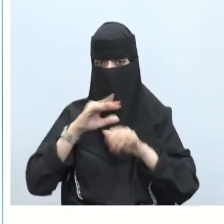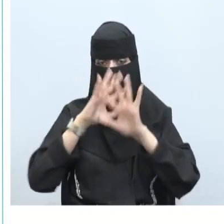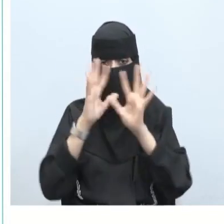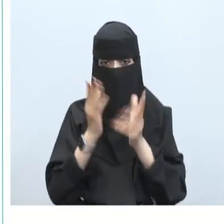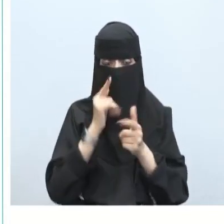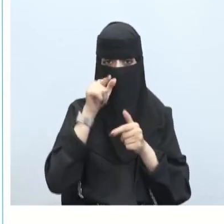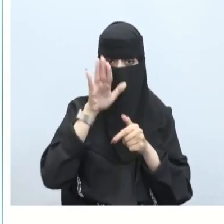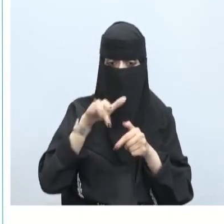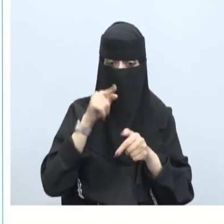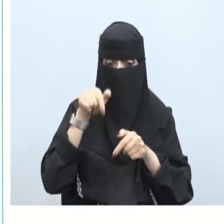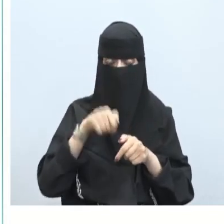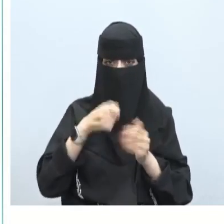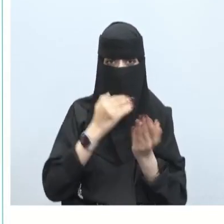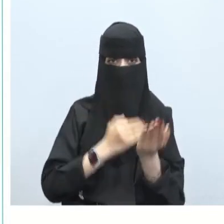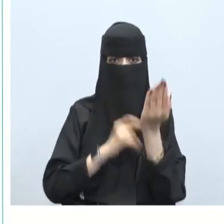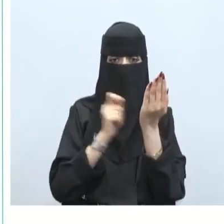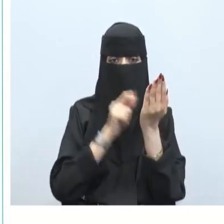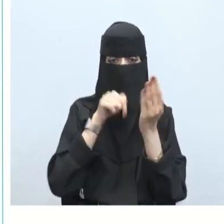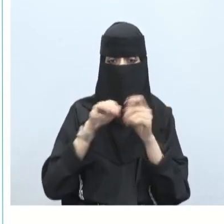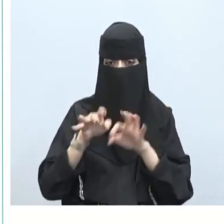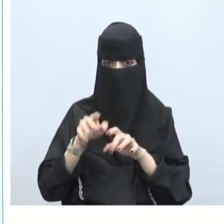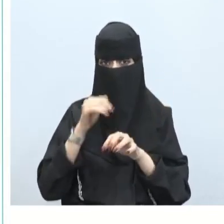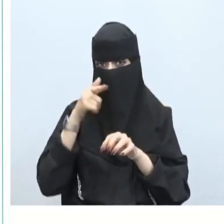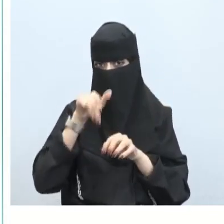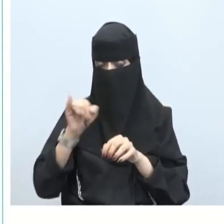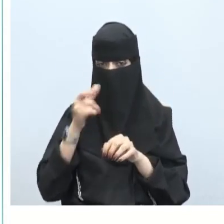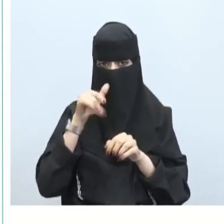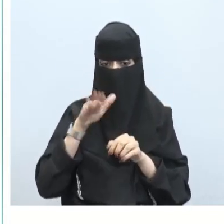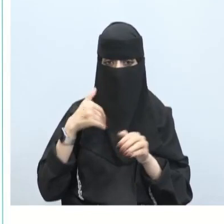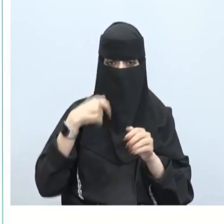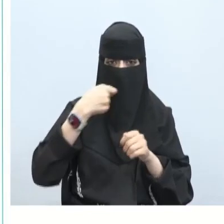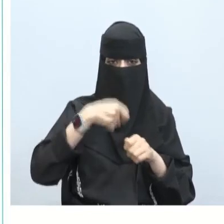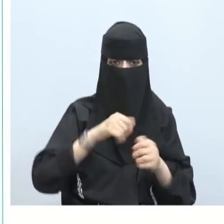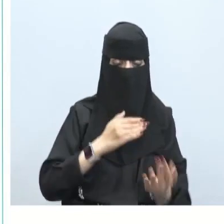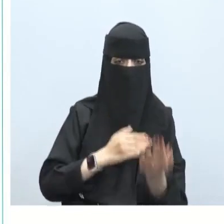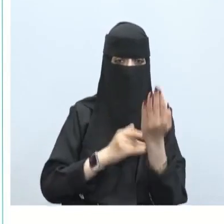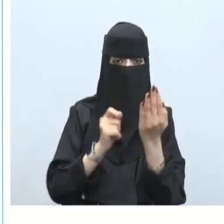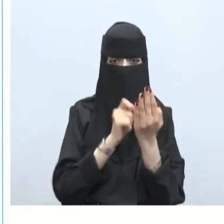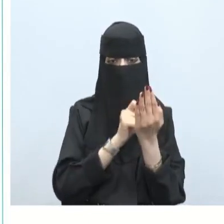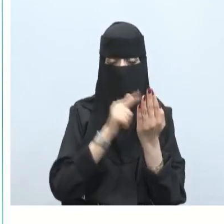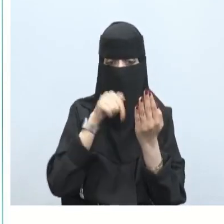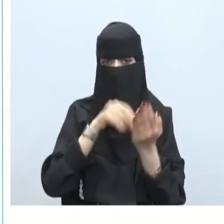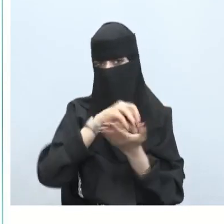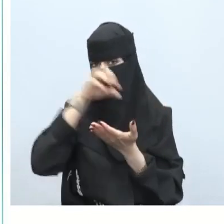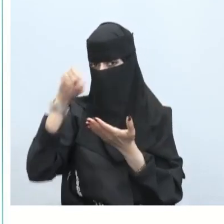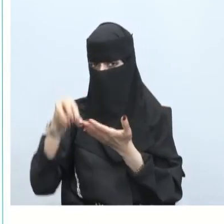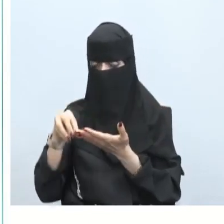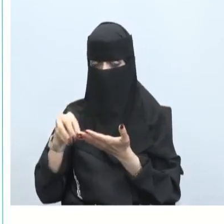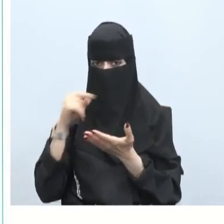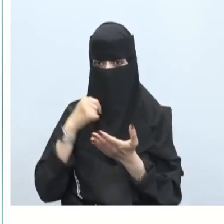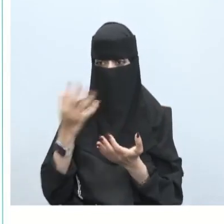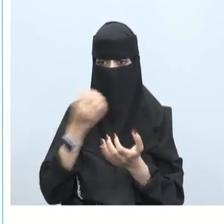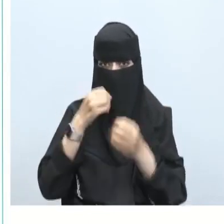سيجعل هنالك وثائق الكترونيه من ايضا حتى الفواتير ما يتعلق في النقل